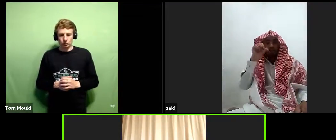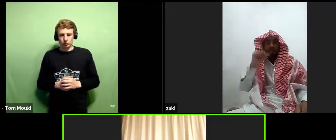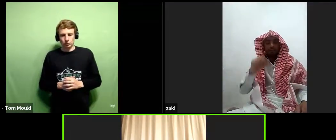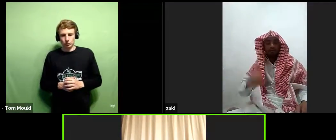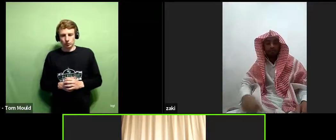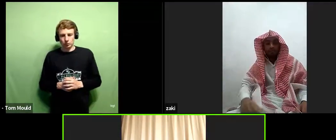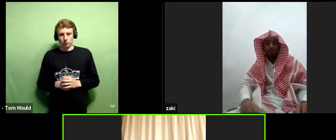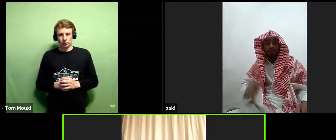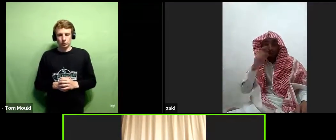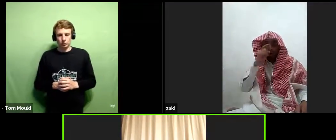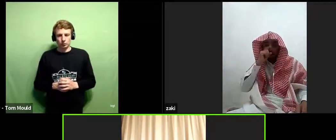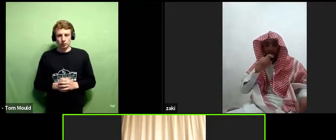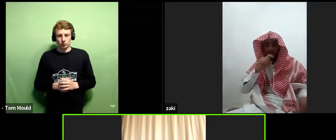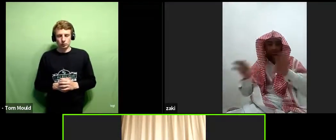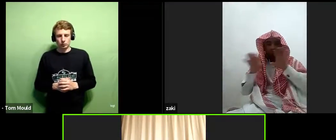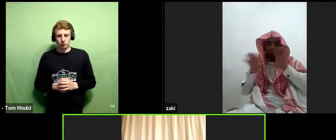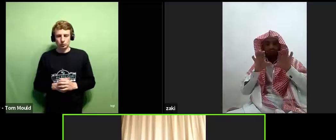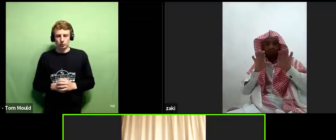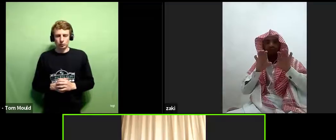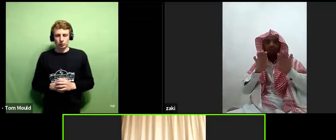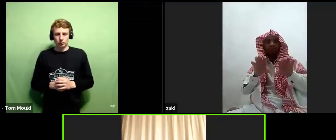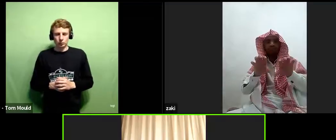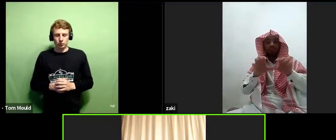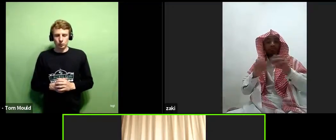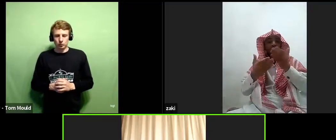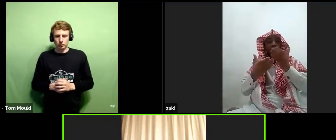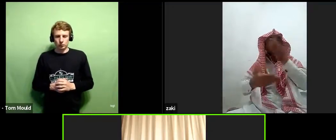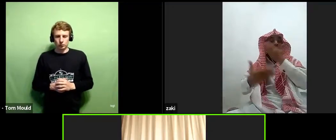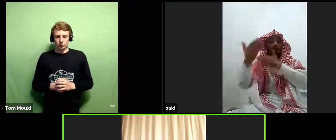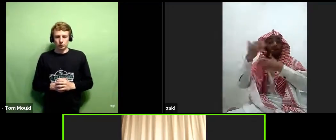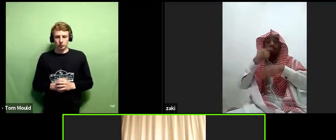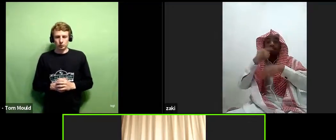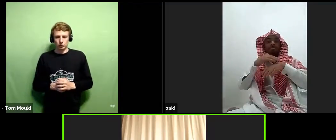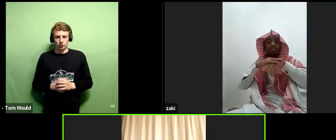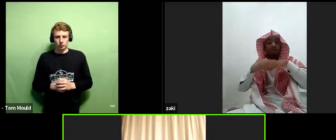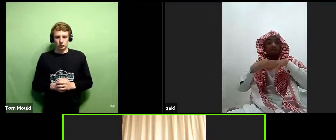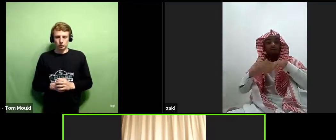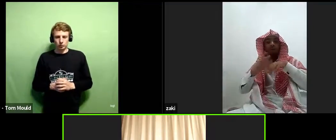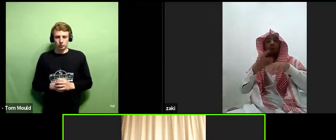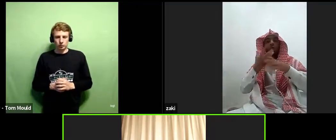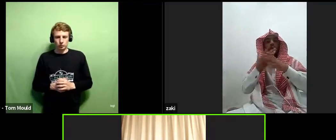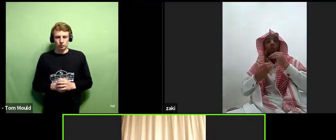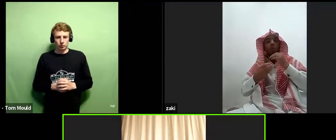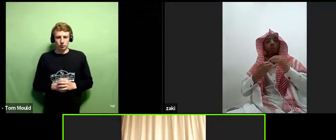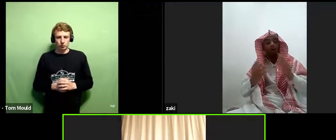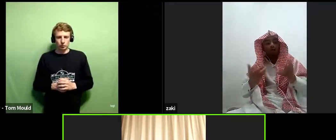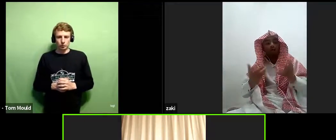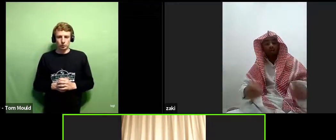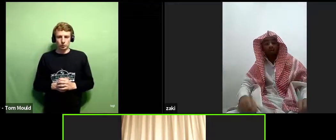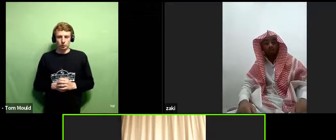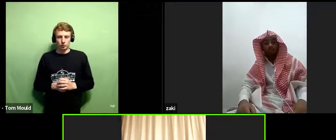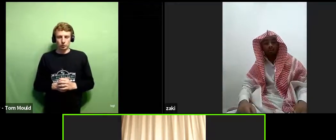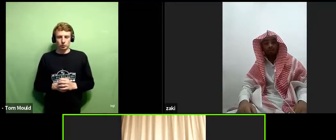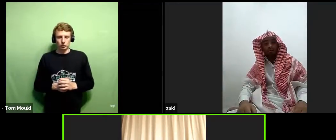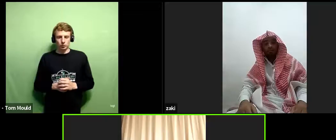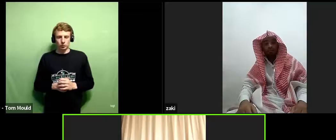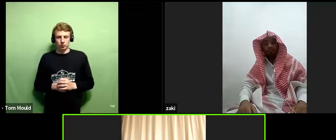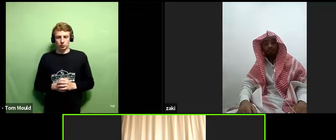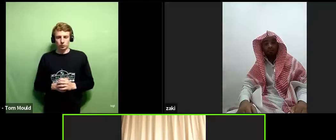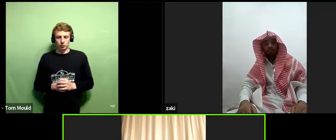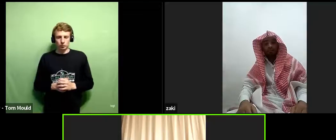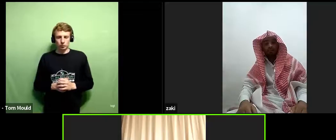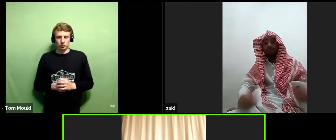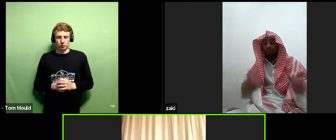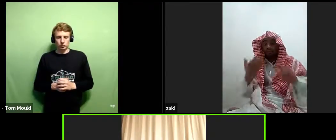تقضي ذلك اليوم مضافا إلى ما سبقه من أيام أفطرتها بسبب الحيض أو النفاس، لأن